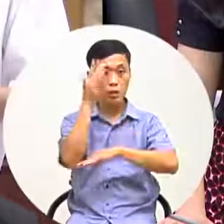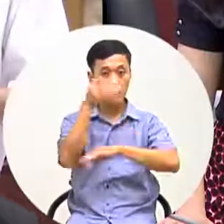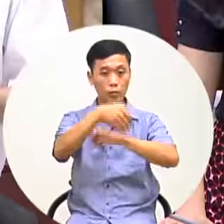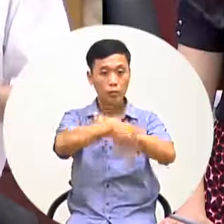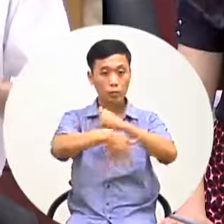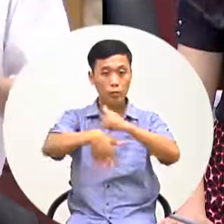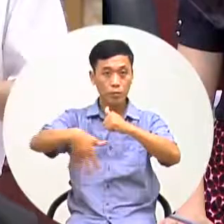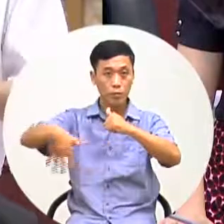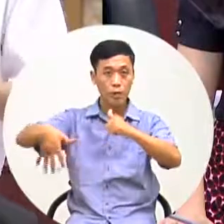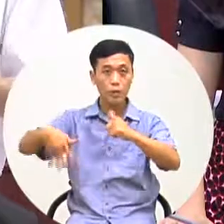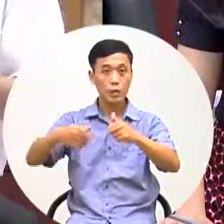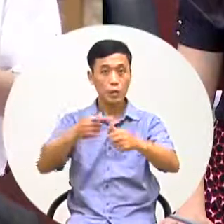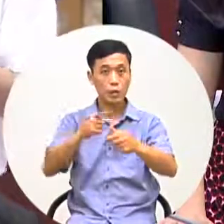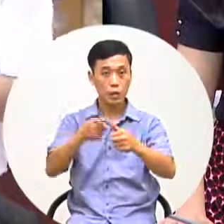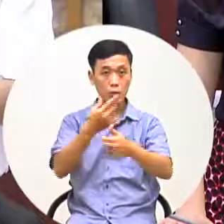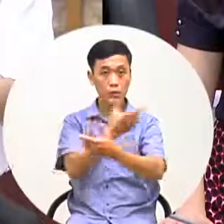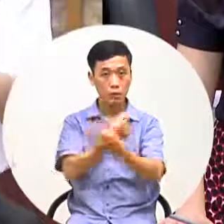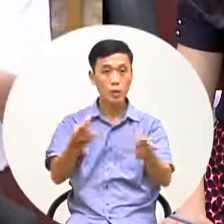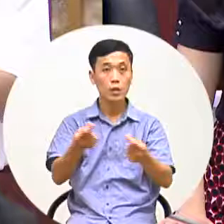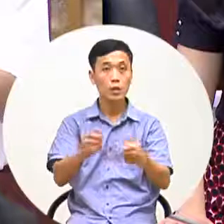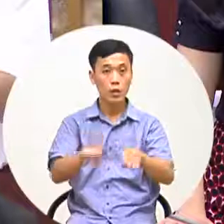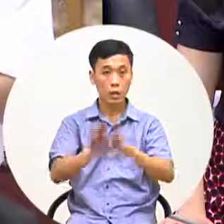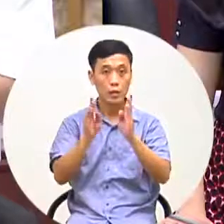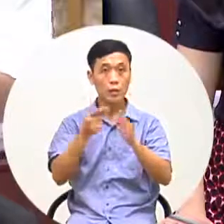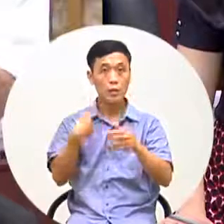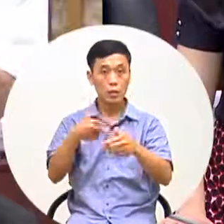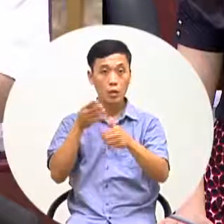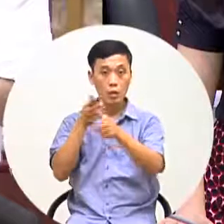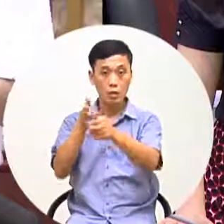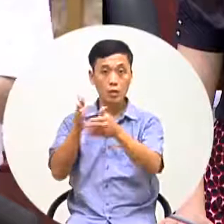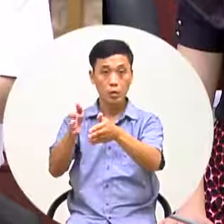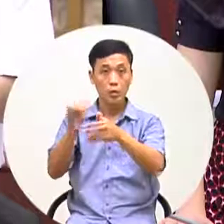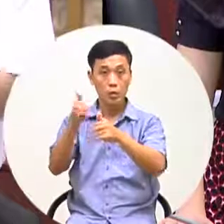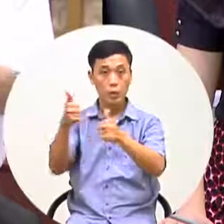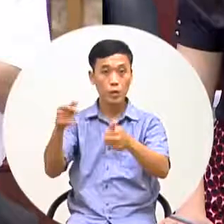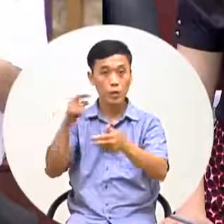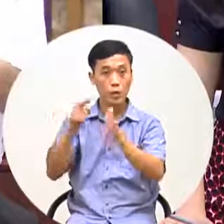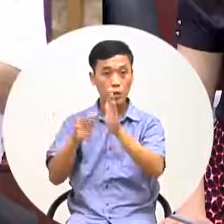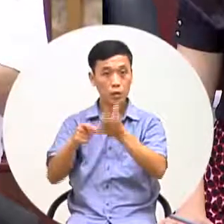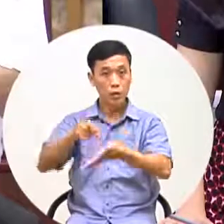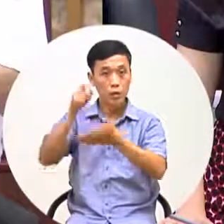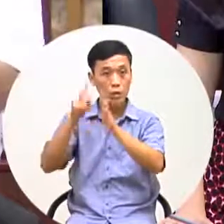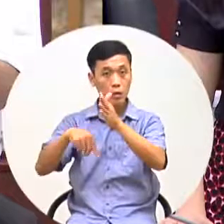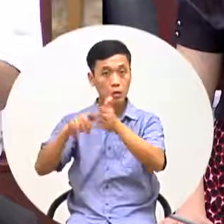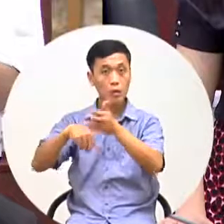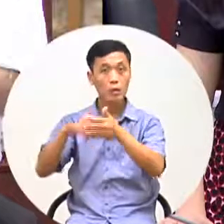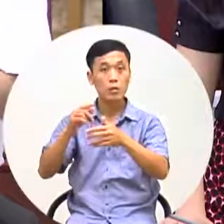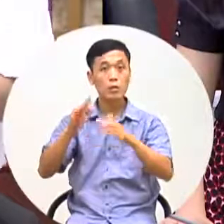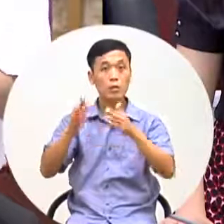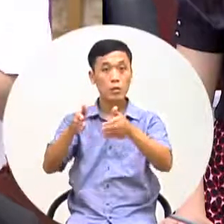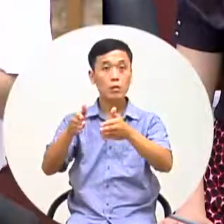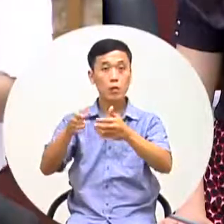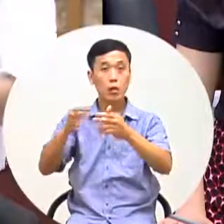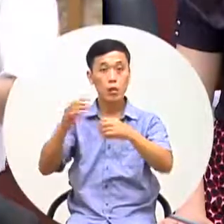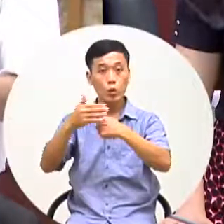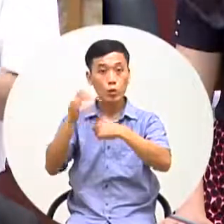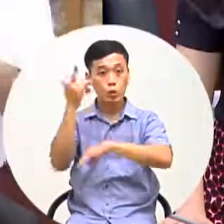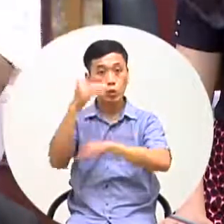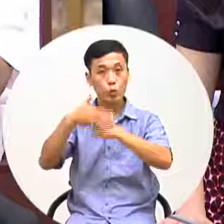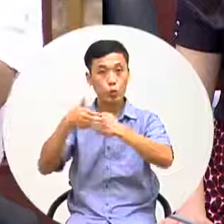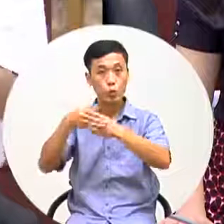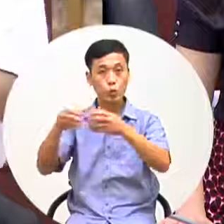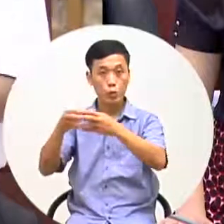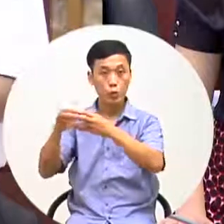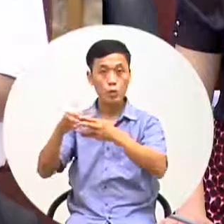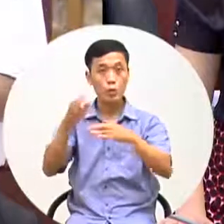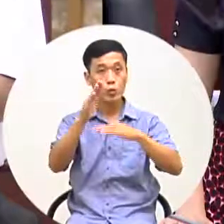员简单的讲一个观念，说当在互助团体或是学校单位的教授在教授怎么修剪的时候，他是